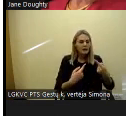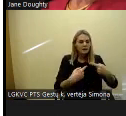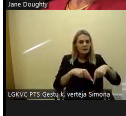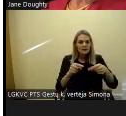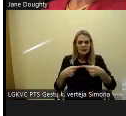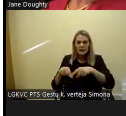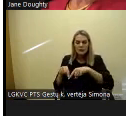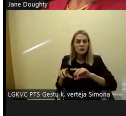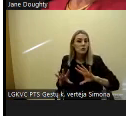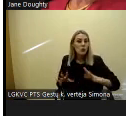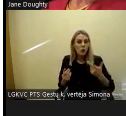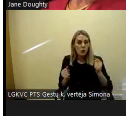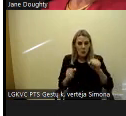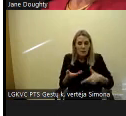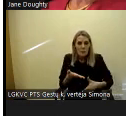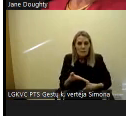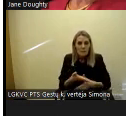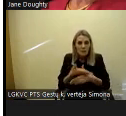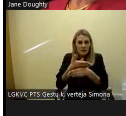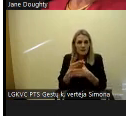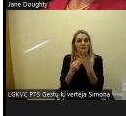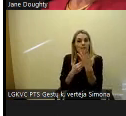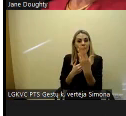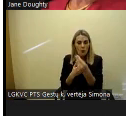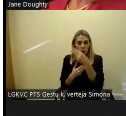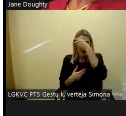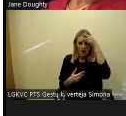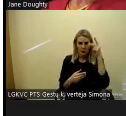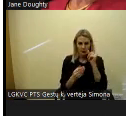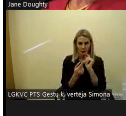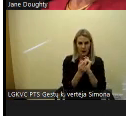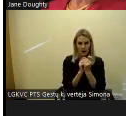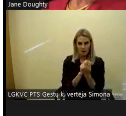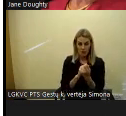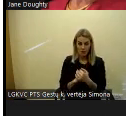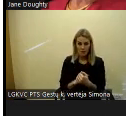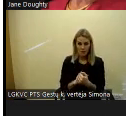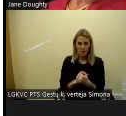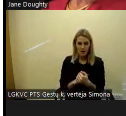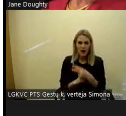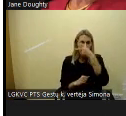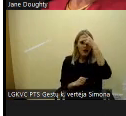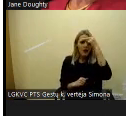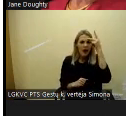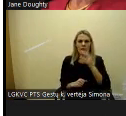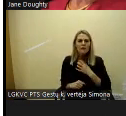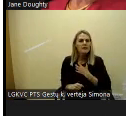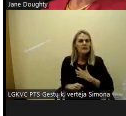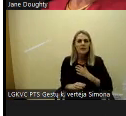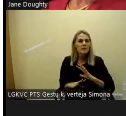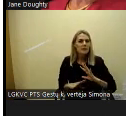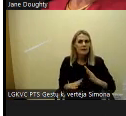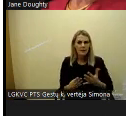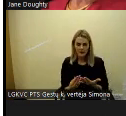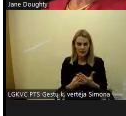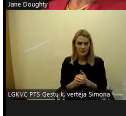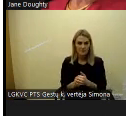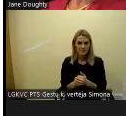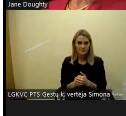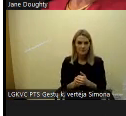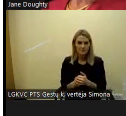padės jūsų reformai? Kas yra aktualu lietuviškajam kontekstui? Mes norime, kad